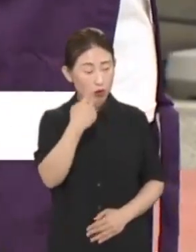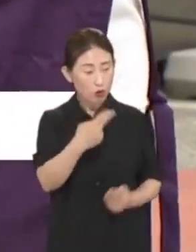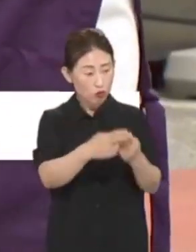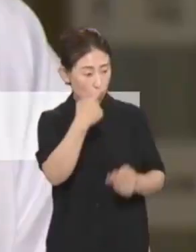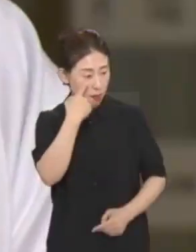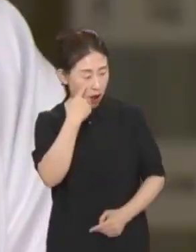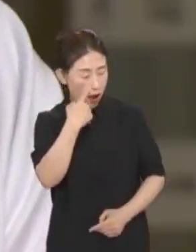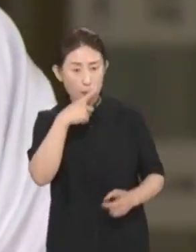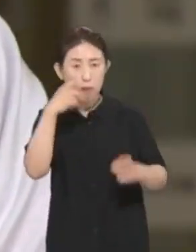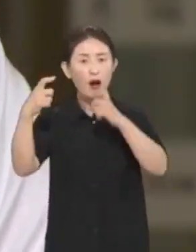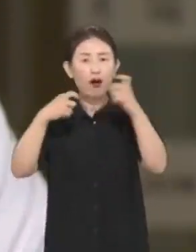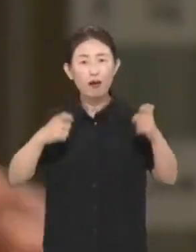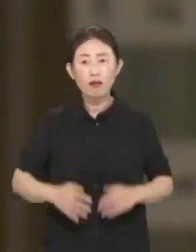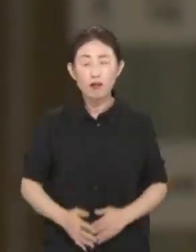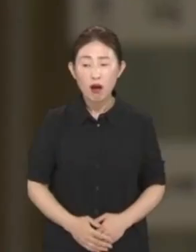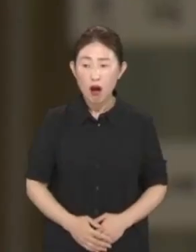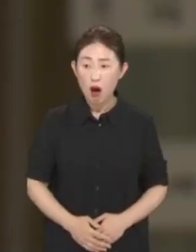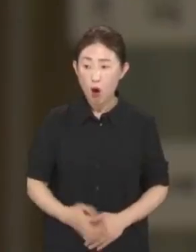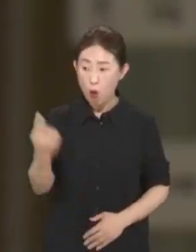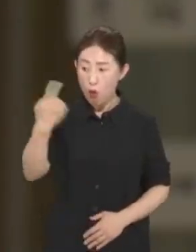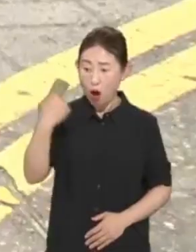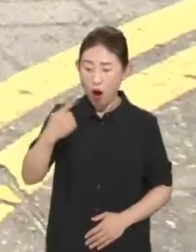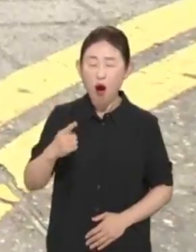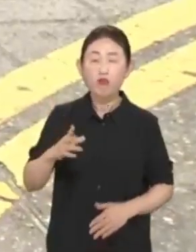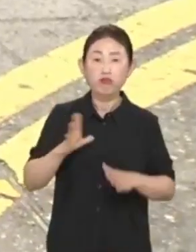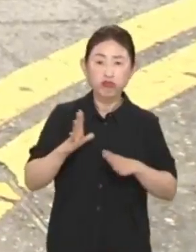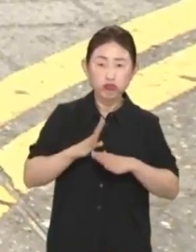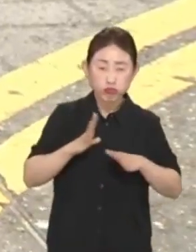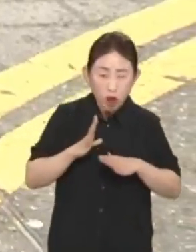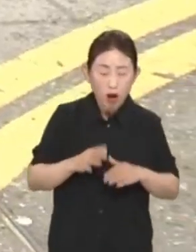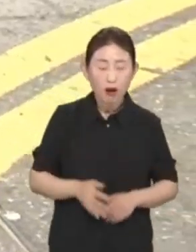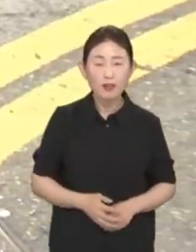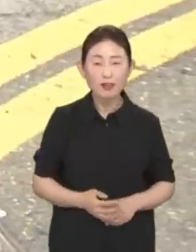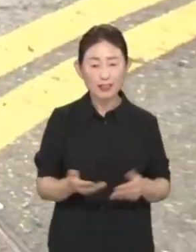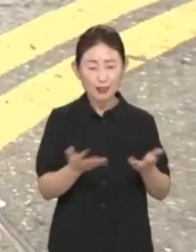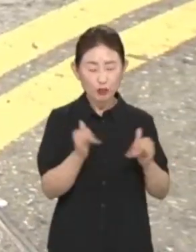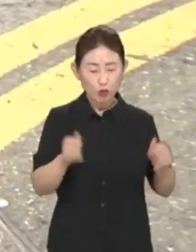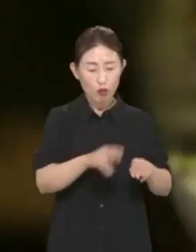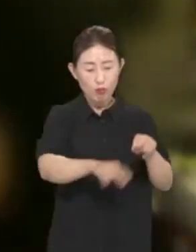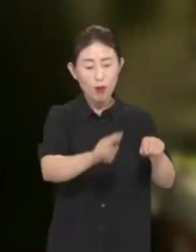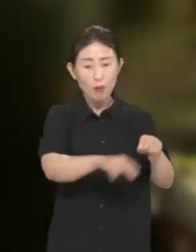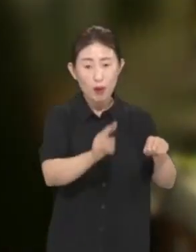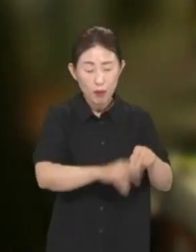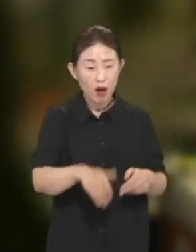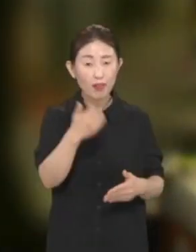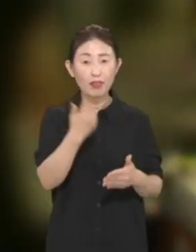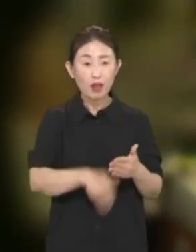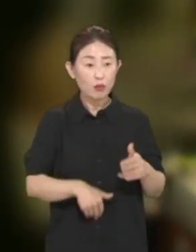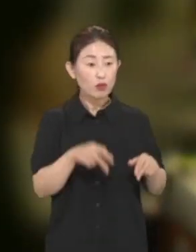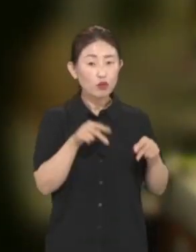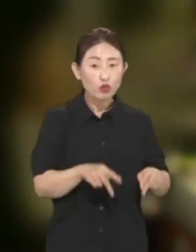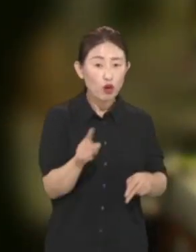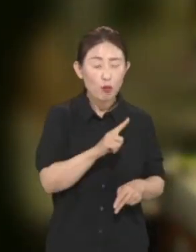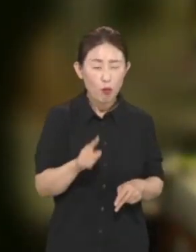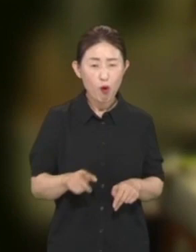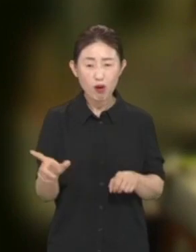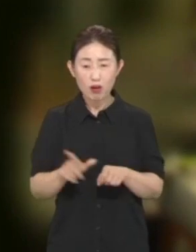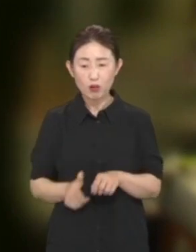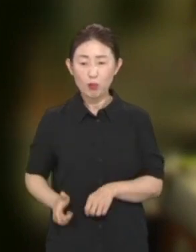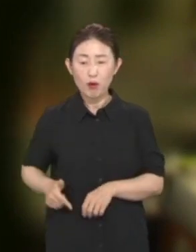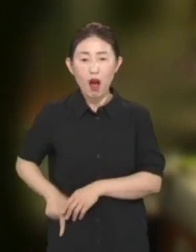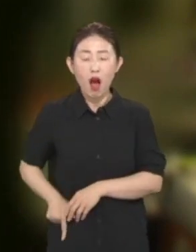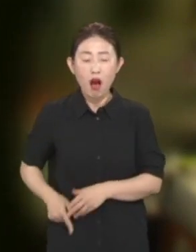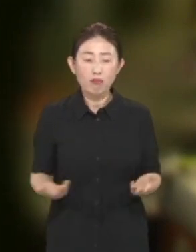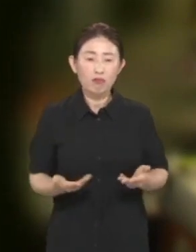말했습니다 계속되는 공포의 다른 종업원은이를 그만뒀고 남은 직원들은 호신장비까지 마련하며 일을 하고